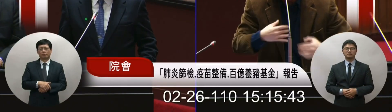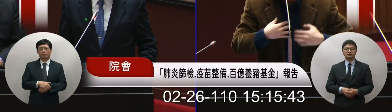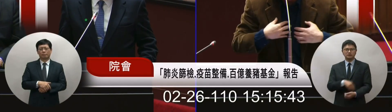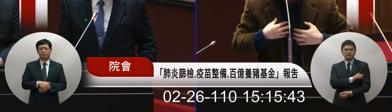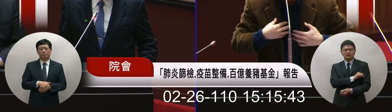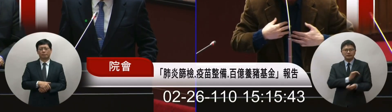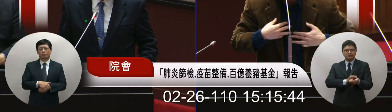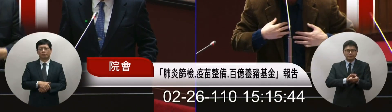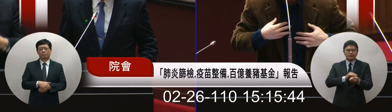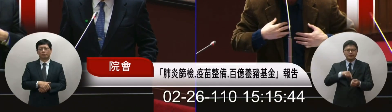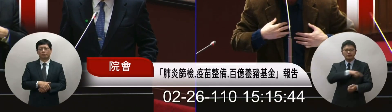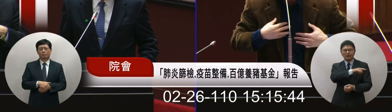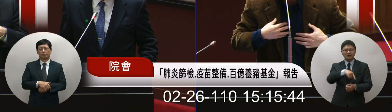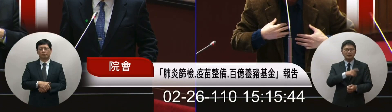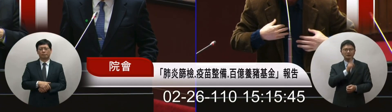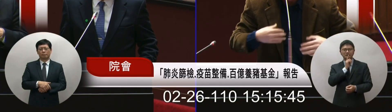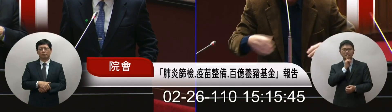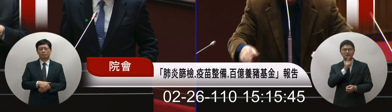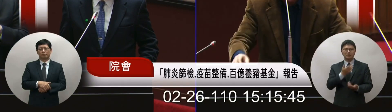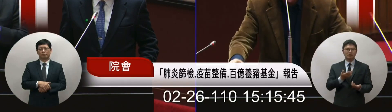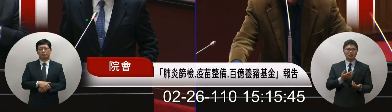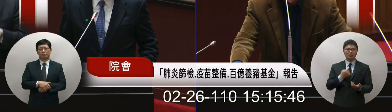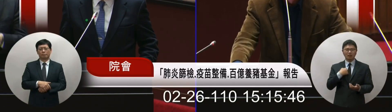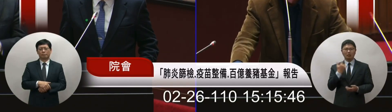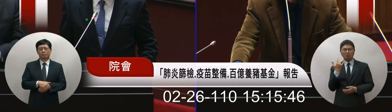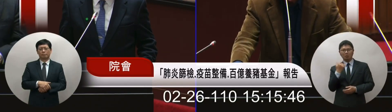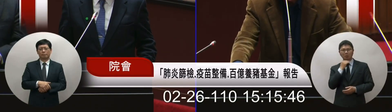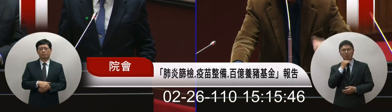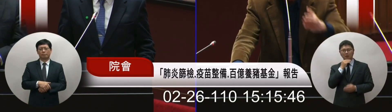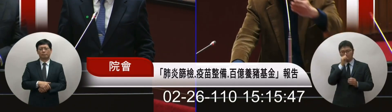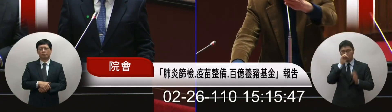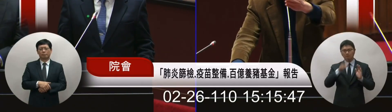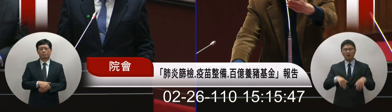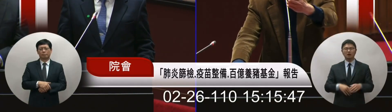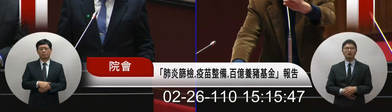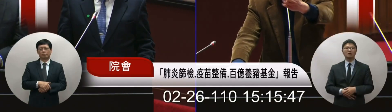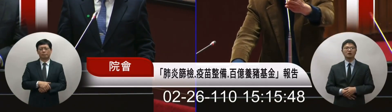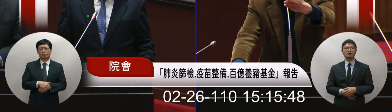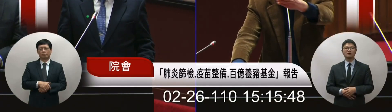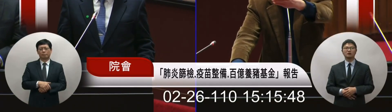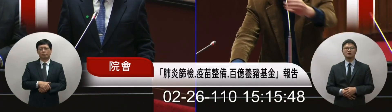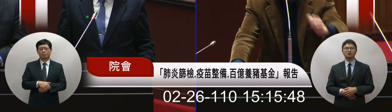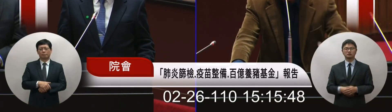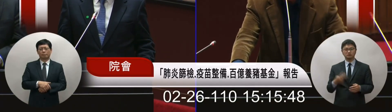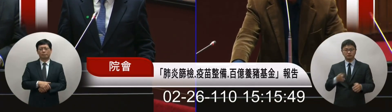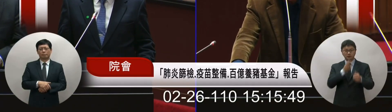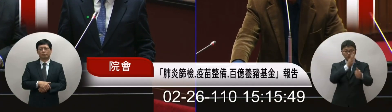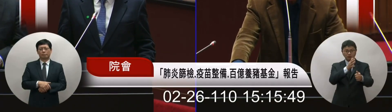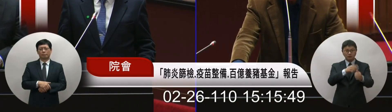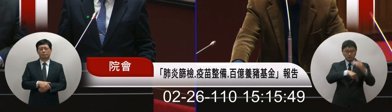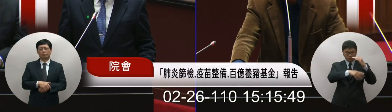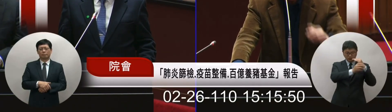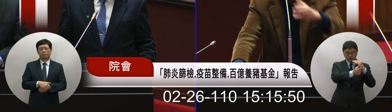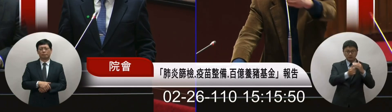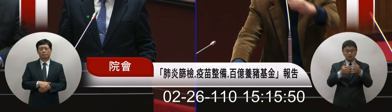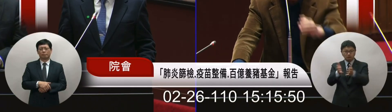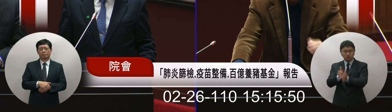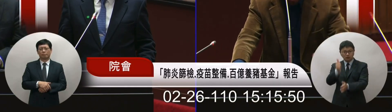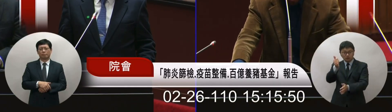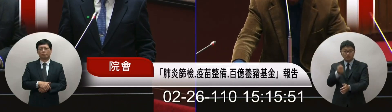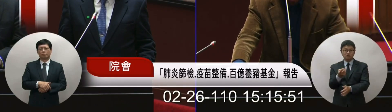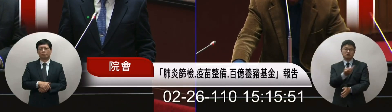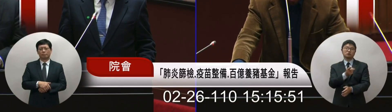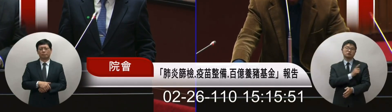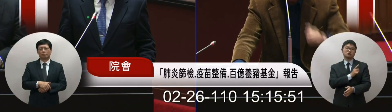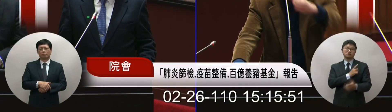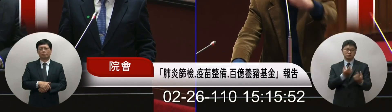员说，安尼我可能要等一下那问院长、问部长，其实你们也是防